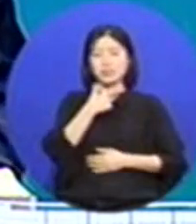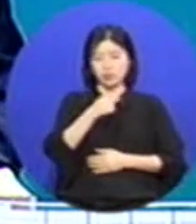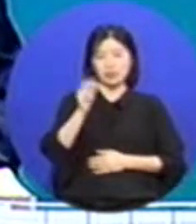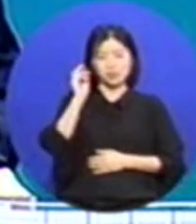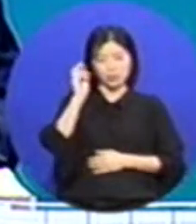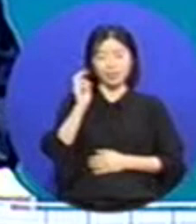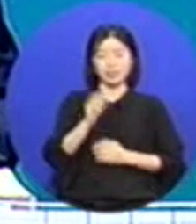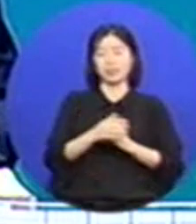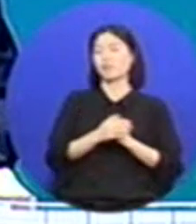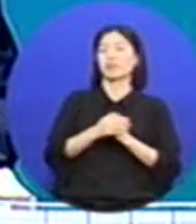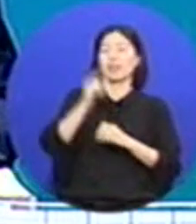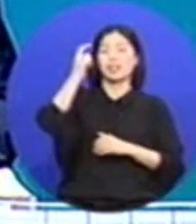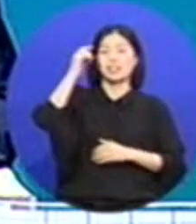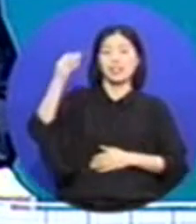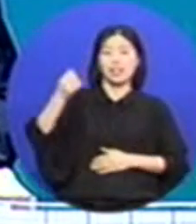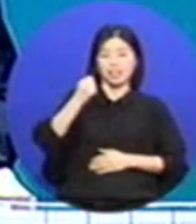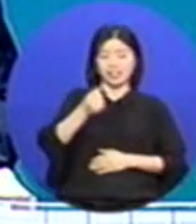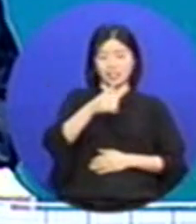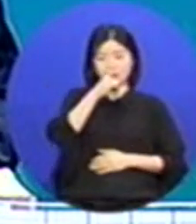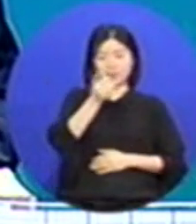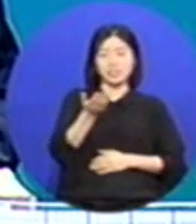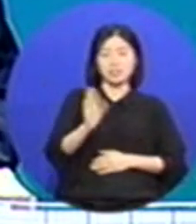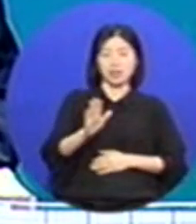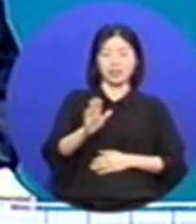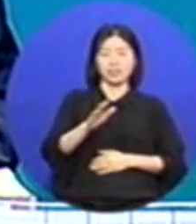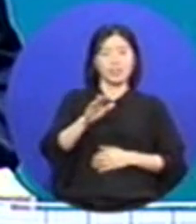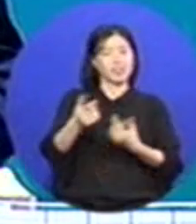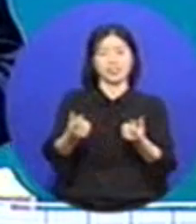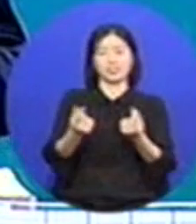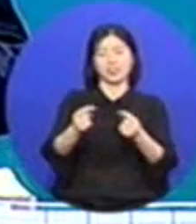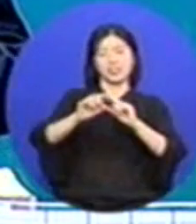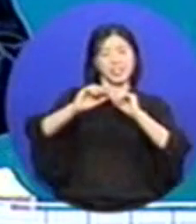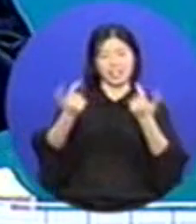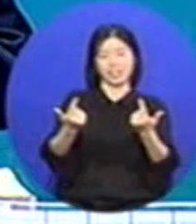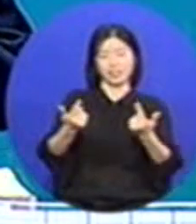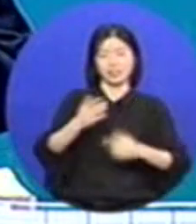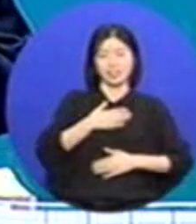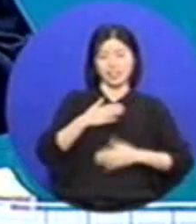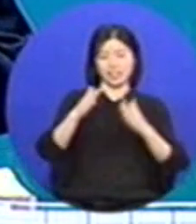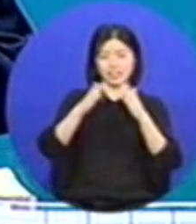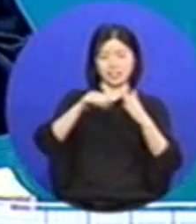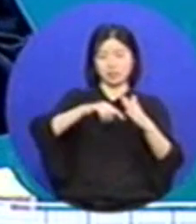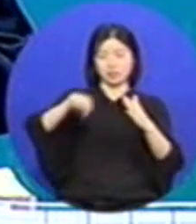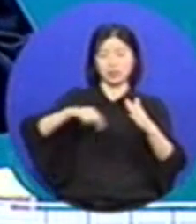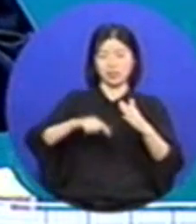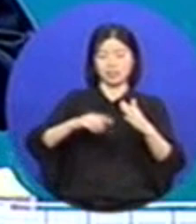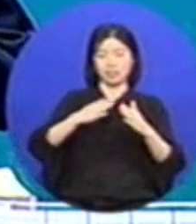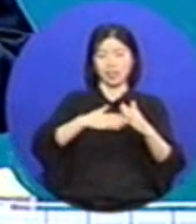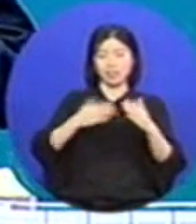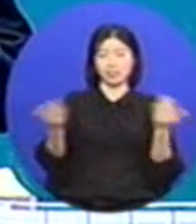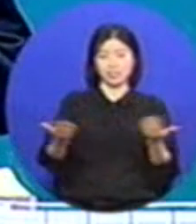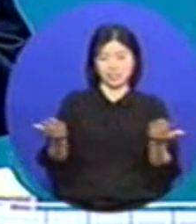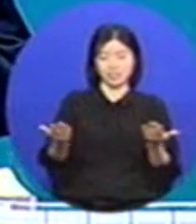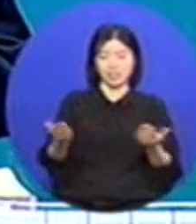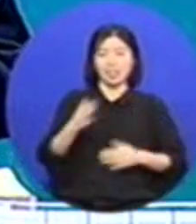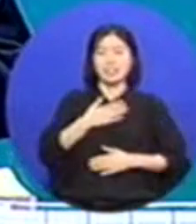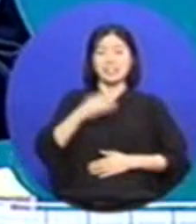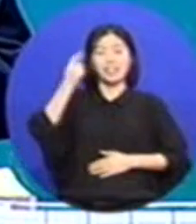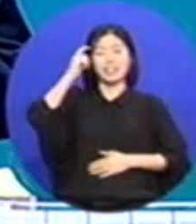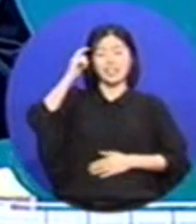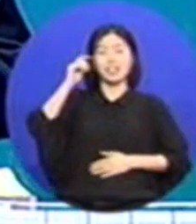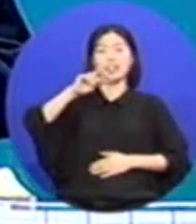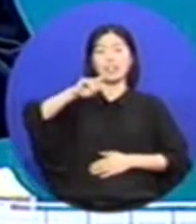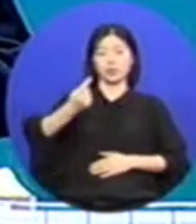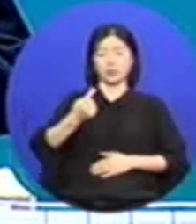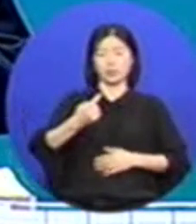그렇게 생각하시는데 그렇지 않아요 제가 저희 집에서 제가 하는 것은 제가 생각에도 심방